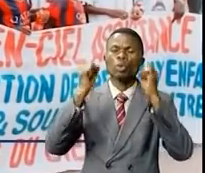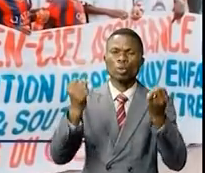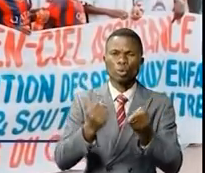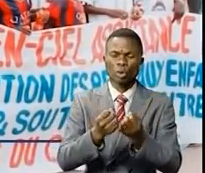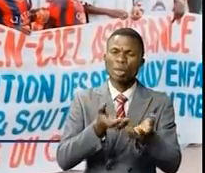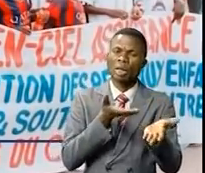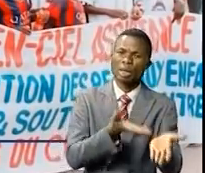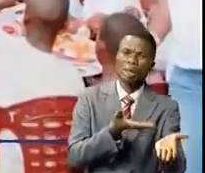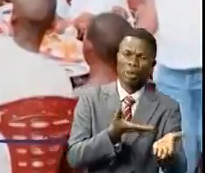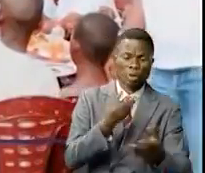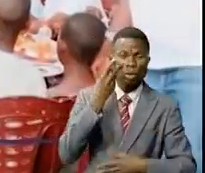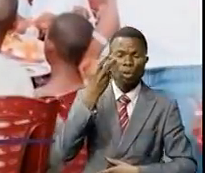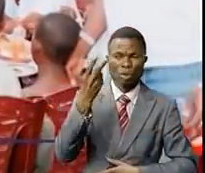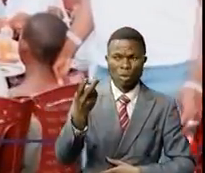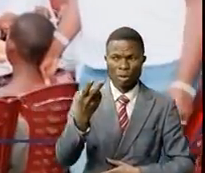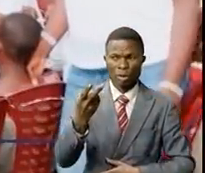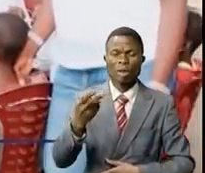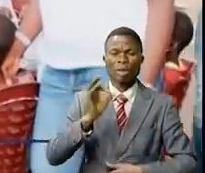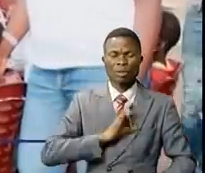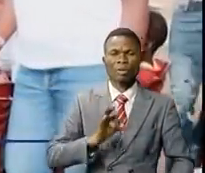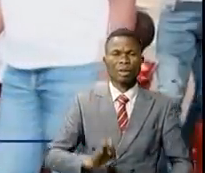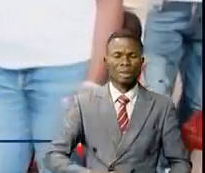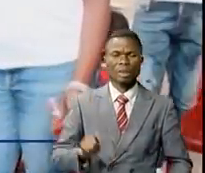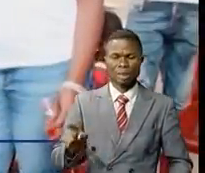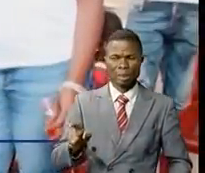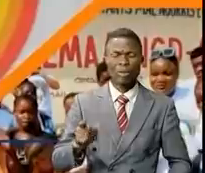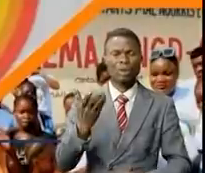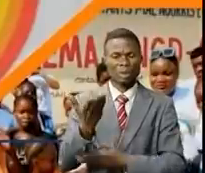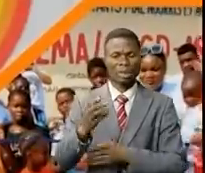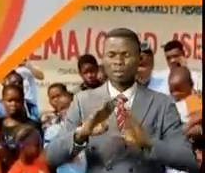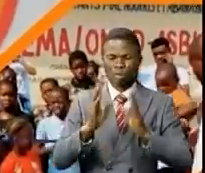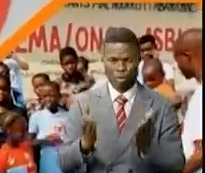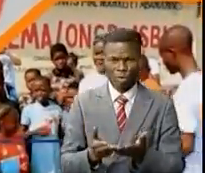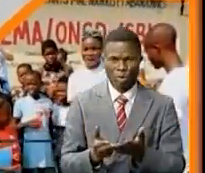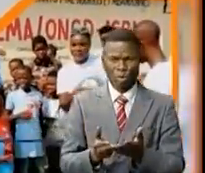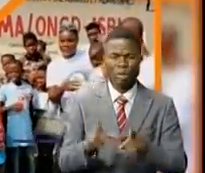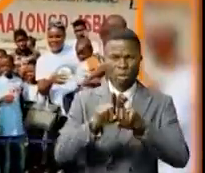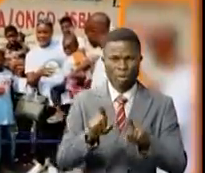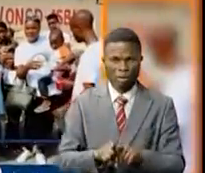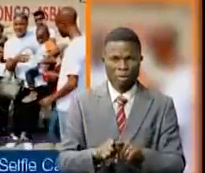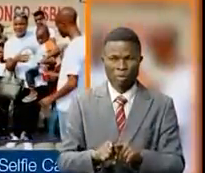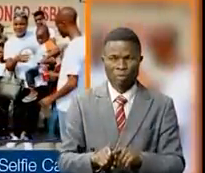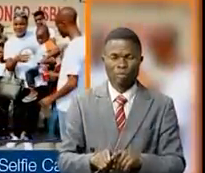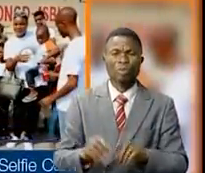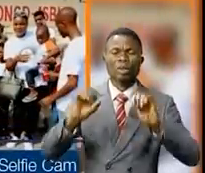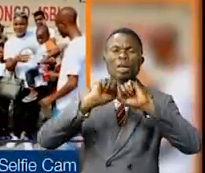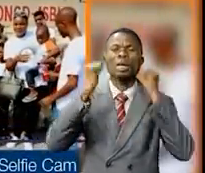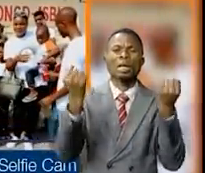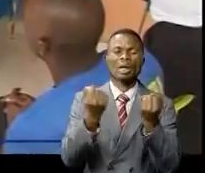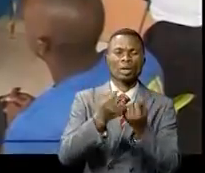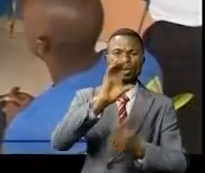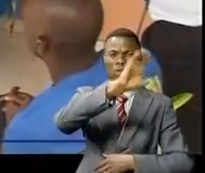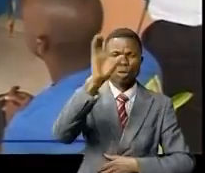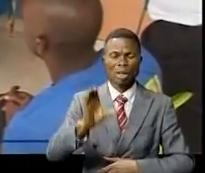une vision celle du chef de l'état félix-antoine tshisekedi tshilombo c'est ainsi car consiel isangi est allé au